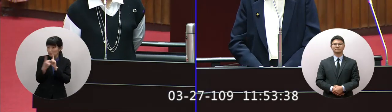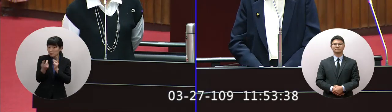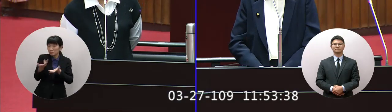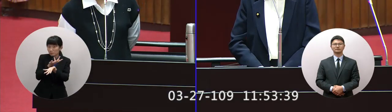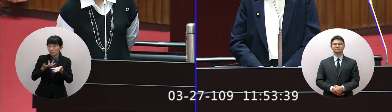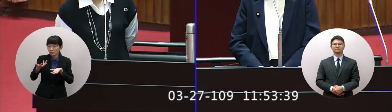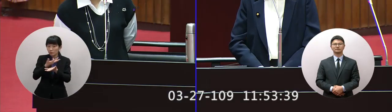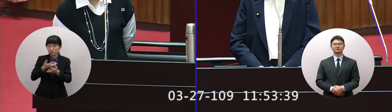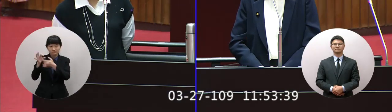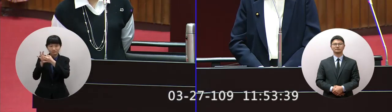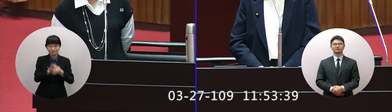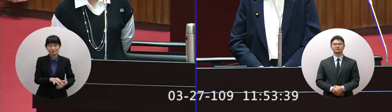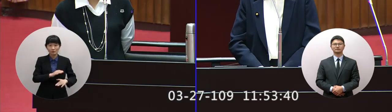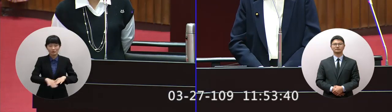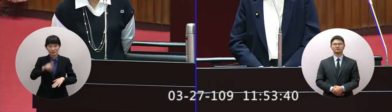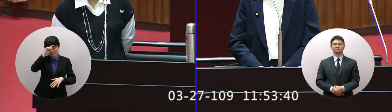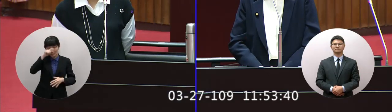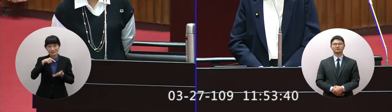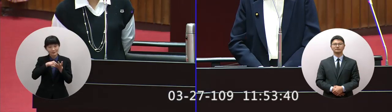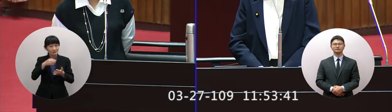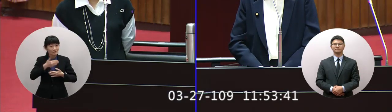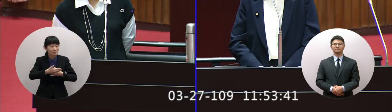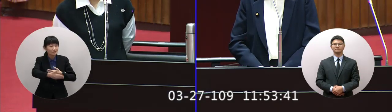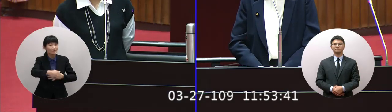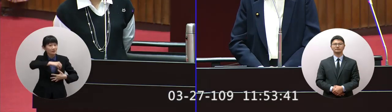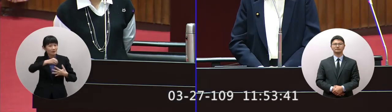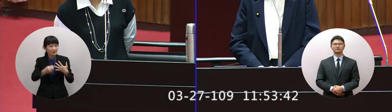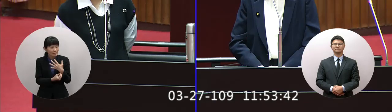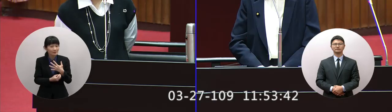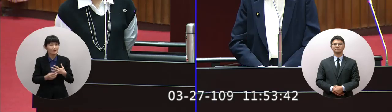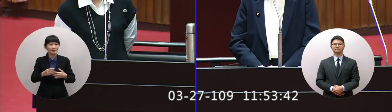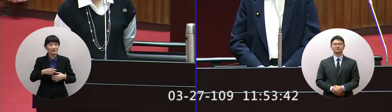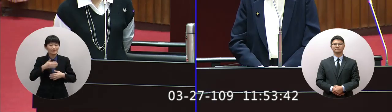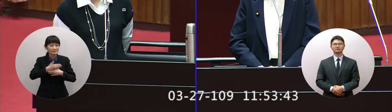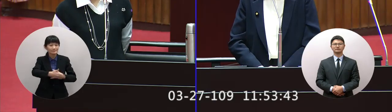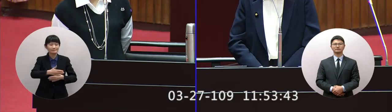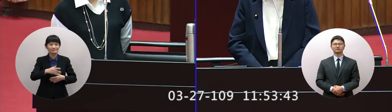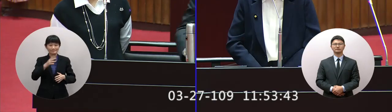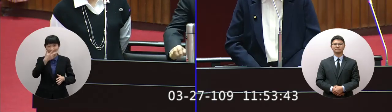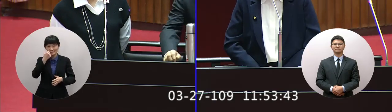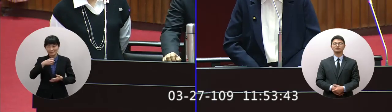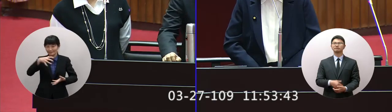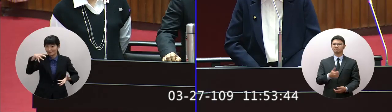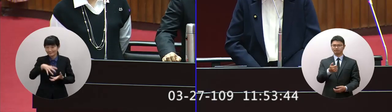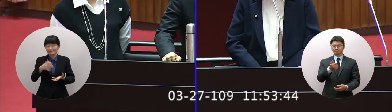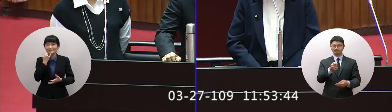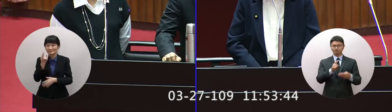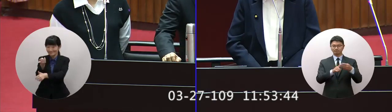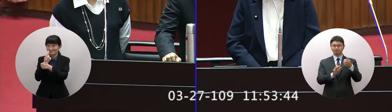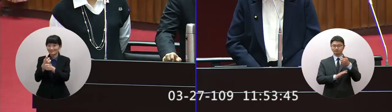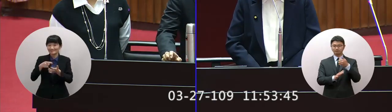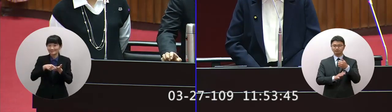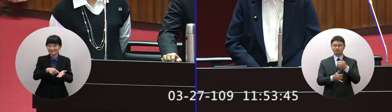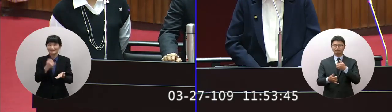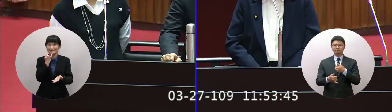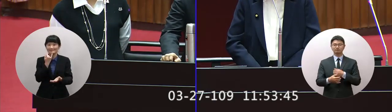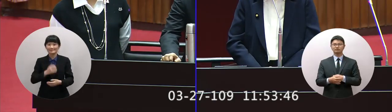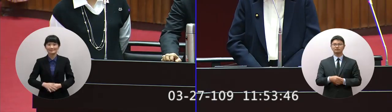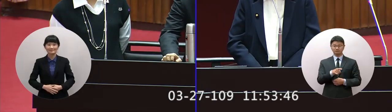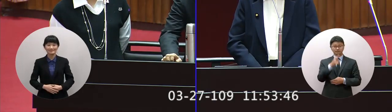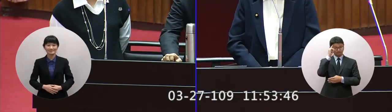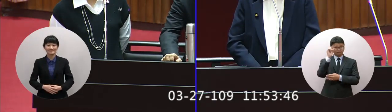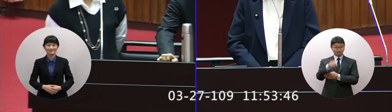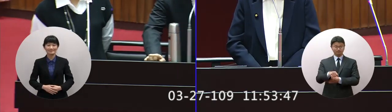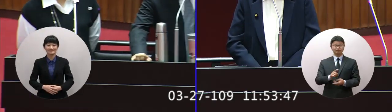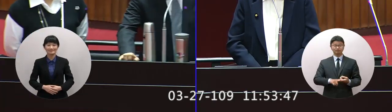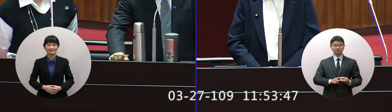通，看怎么样把这个机制呢，能够让它更有弹性，而且更有诱因。 谢谢主委，所以你基本上是答应了。